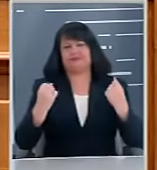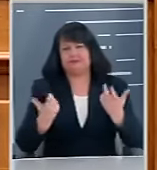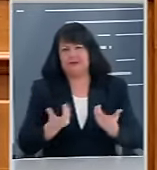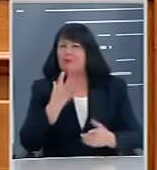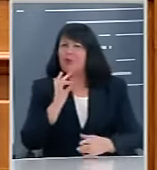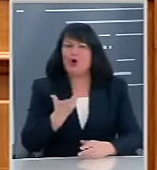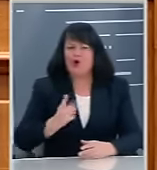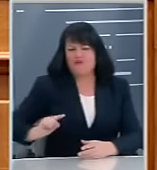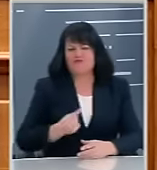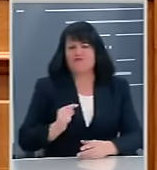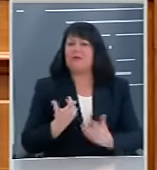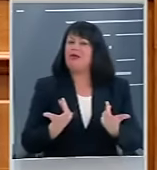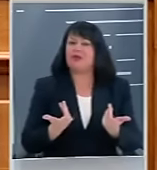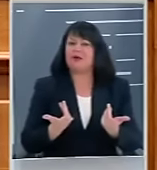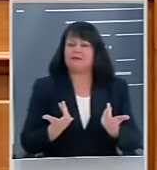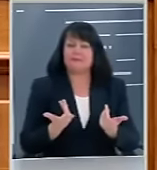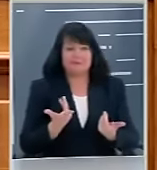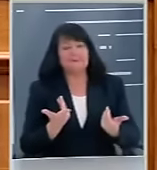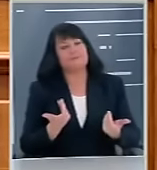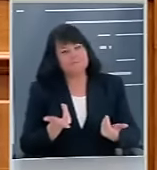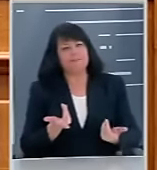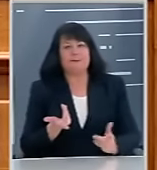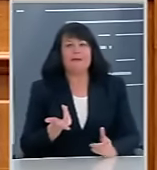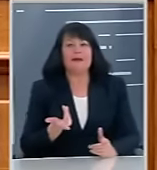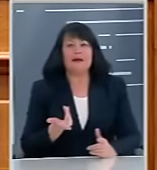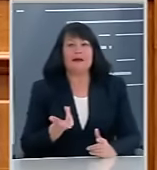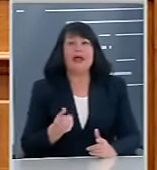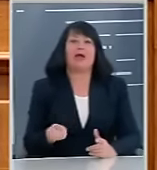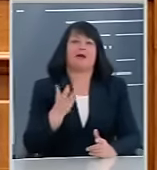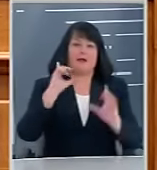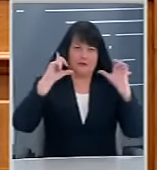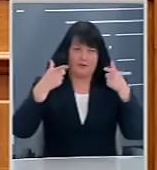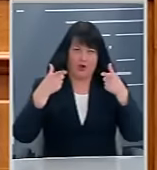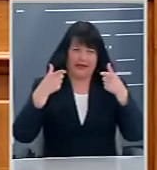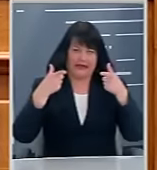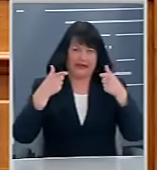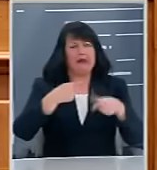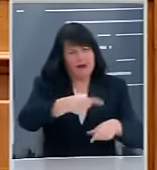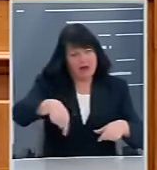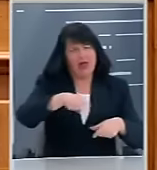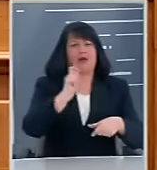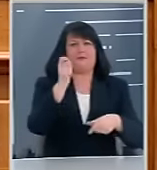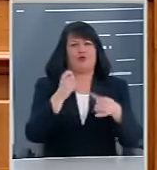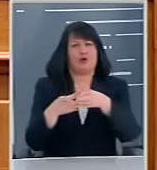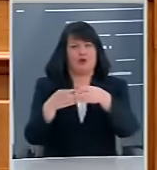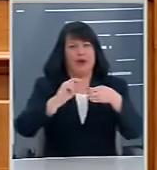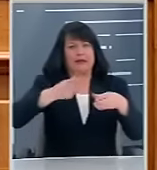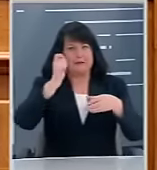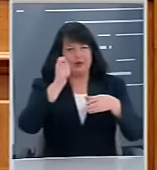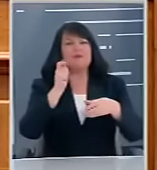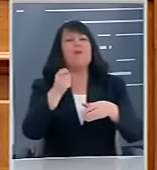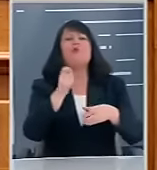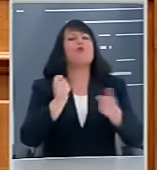απλό λόγο. Διότι η αξιωματική αντιπολίτευση και η αντιπολίτευση έχουν ως πολιτική